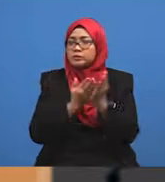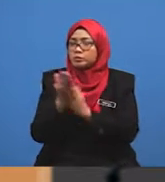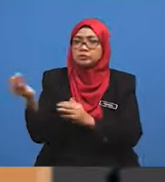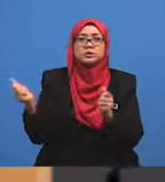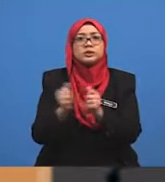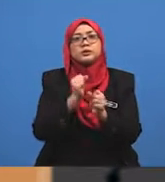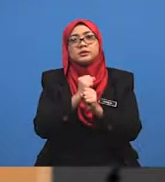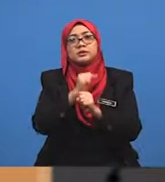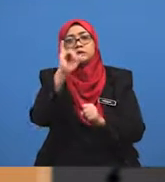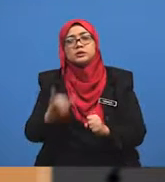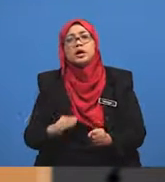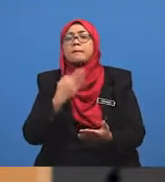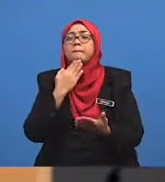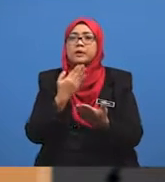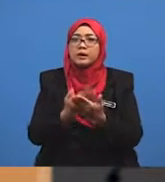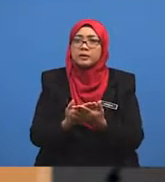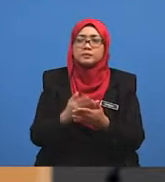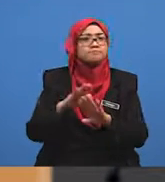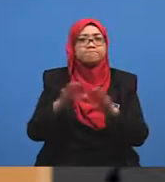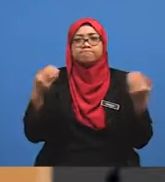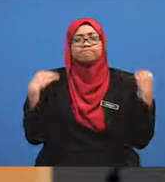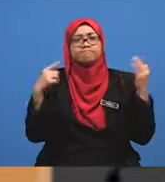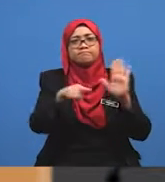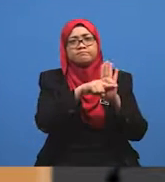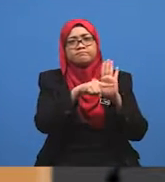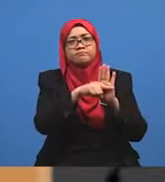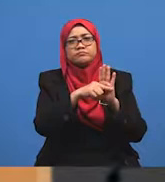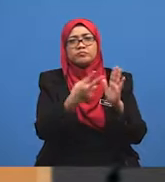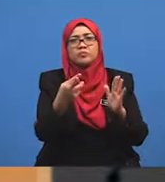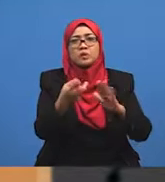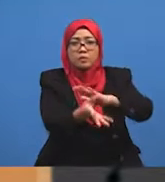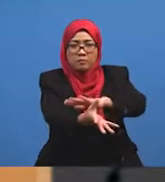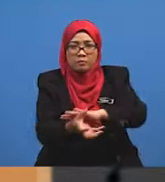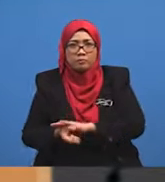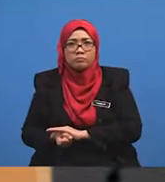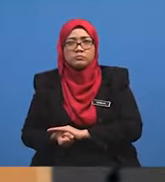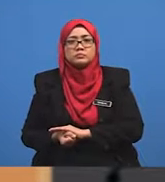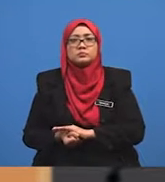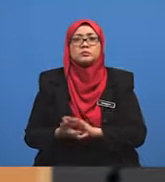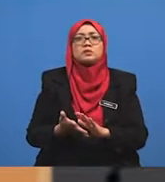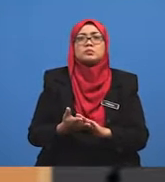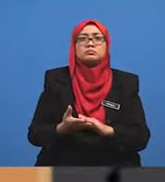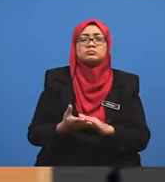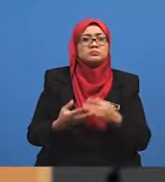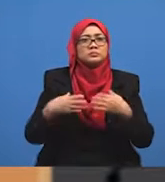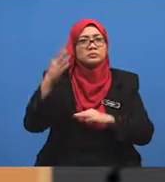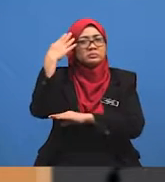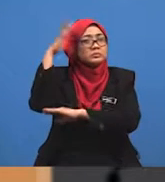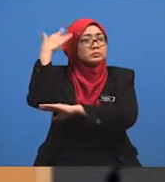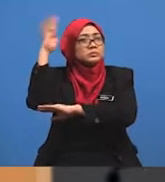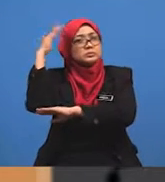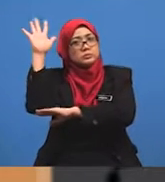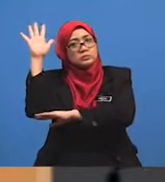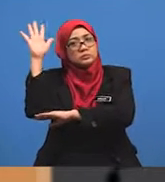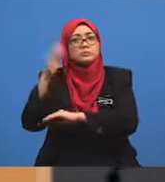baik, tanpa ada sebarang unsur negatif dan salah laku seperti rasuah, pecah amanah, cuai, lalai